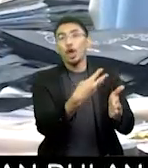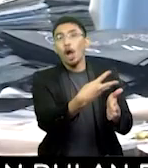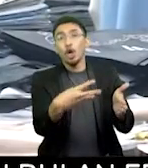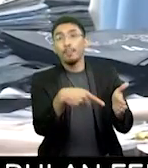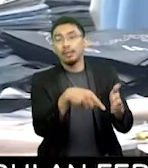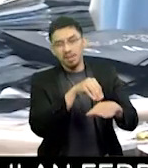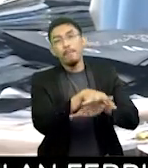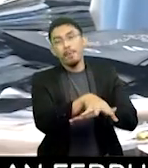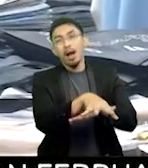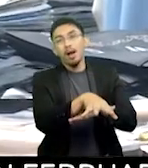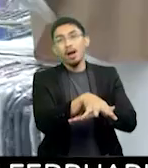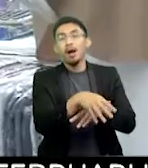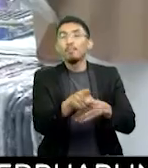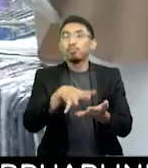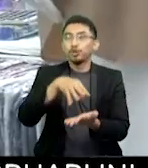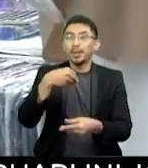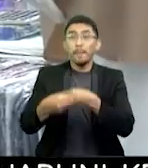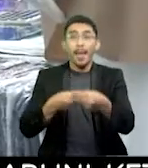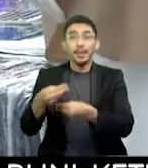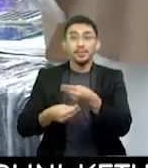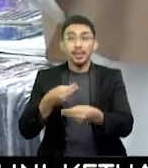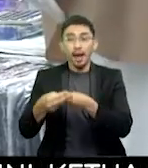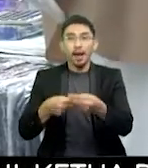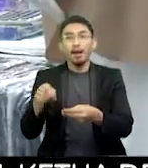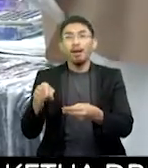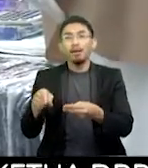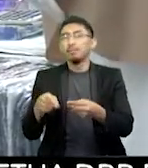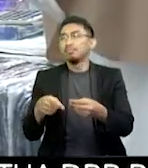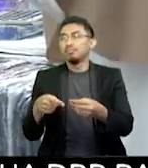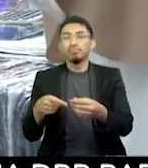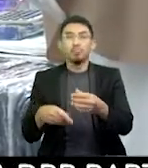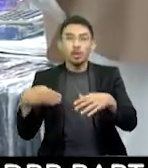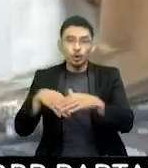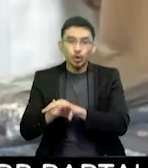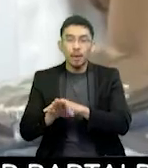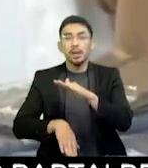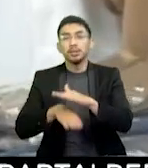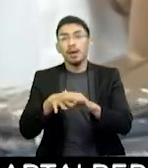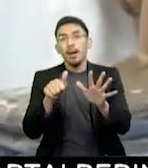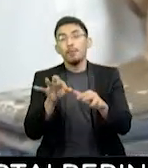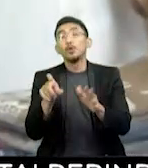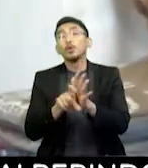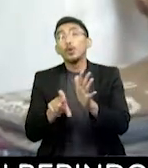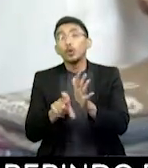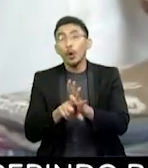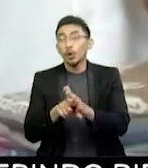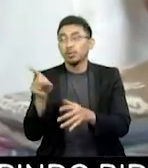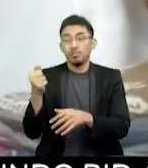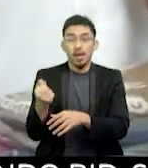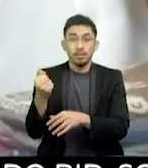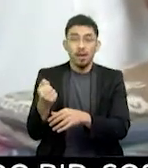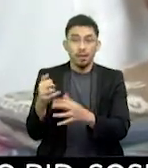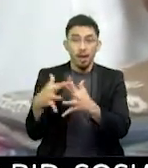dibatasi pengunjung maksimal 60% dari total kapasitas. Misalnya saja di Pasar Tanah Abang, tempat saya melaporkan, meskipun